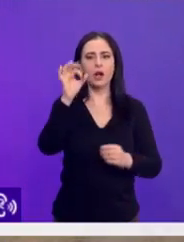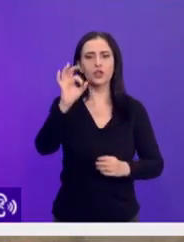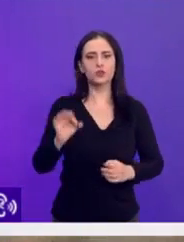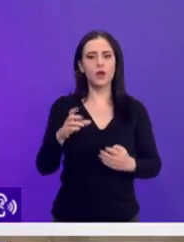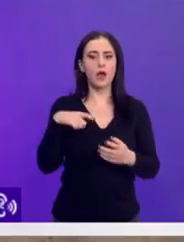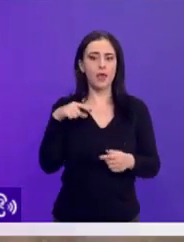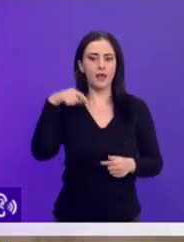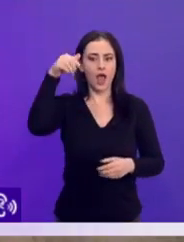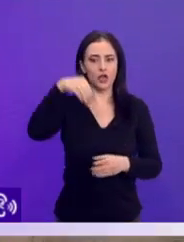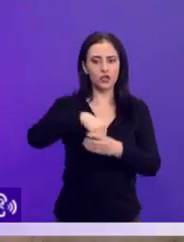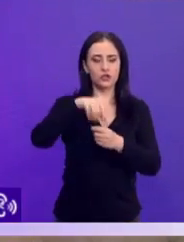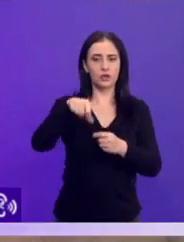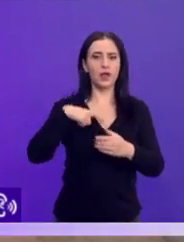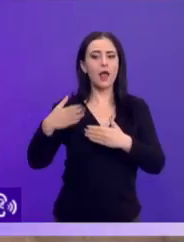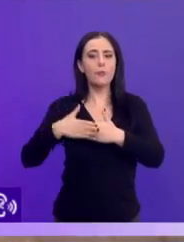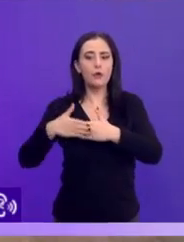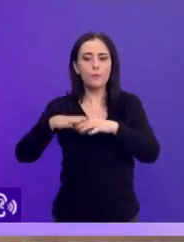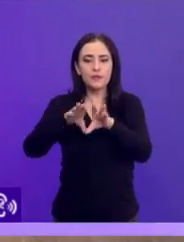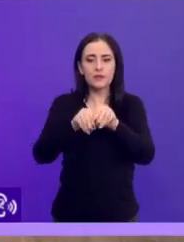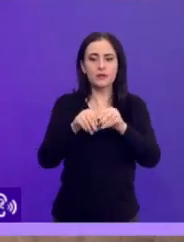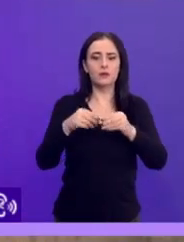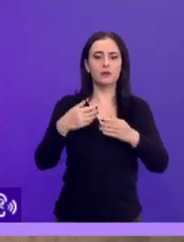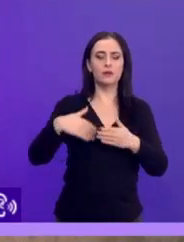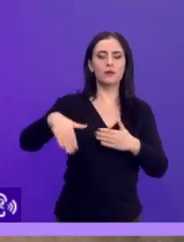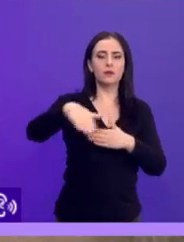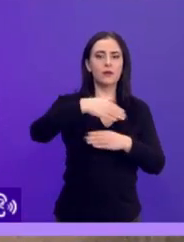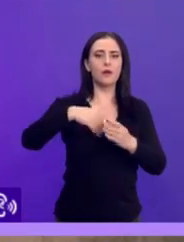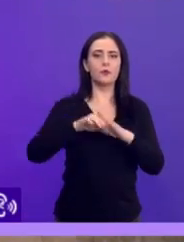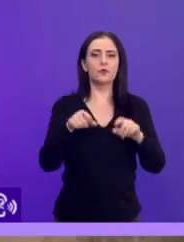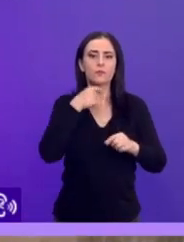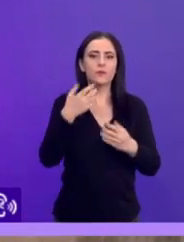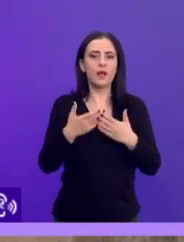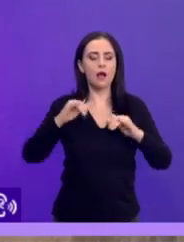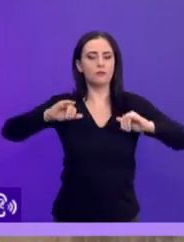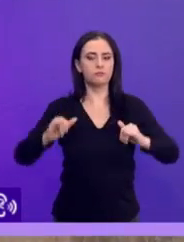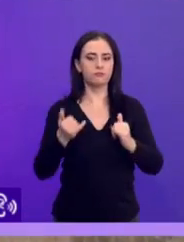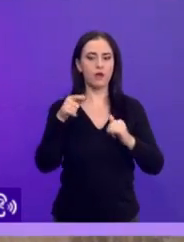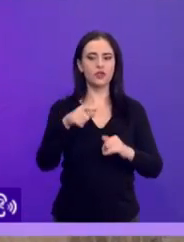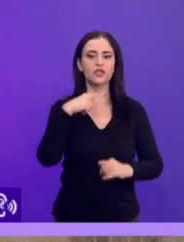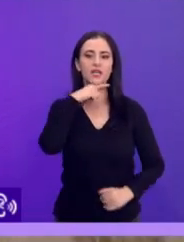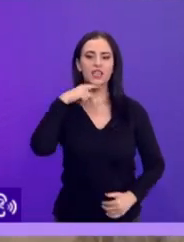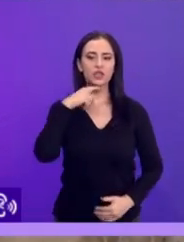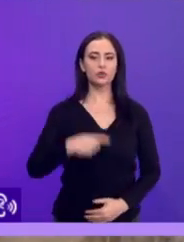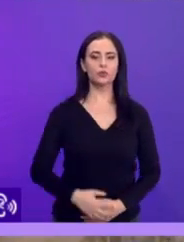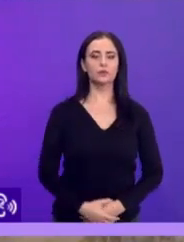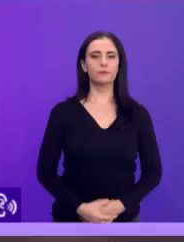aici erau apropiați de-ai proprietarului și veniseră să petreacă Crăciunul.